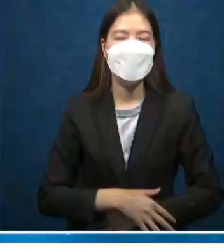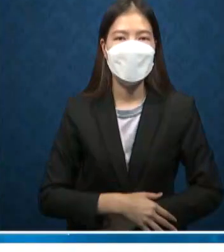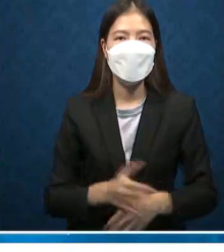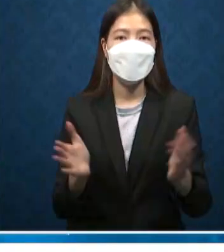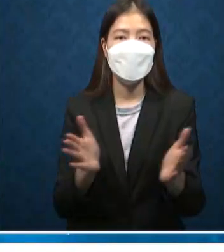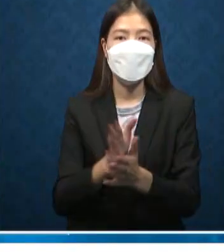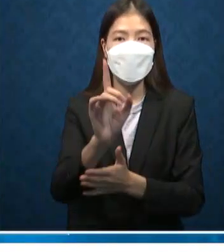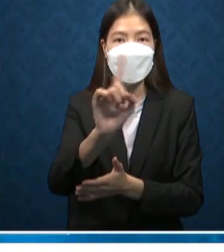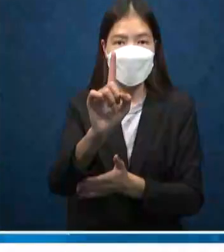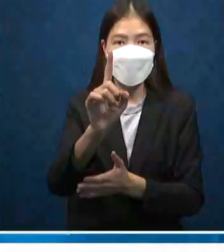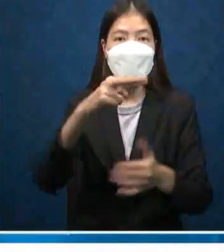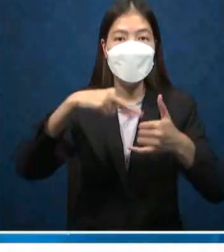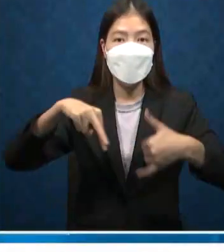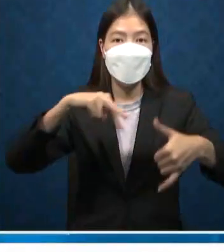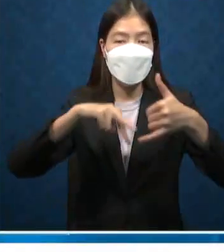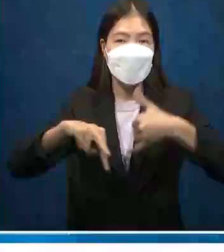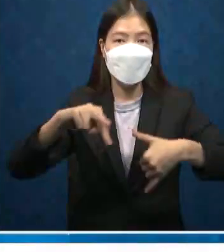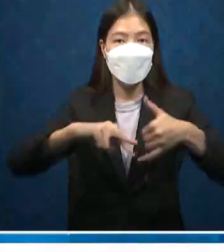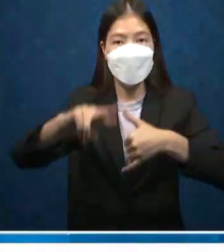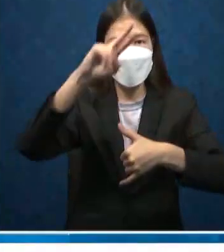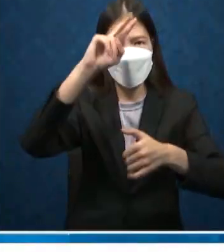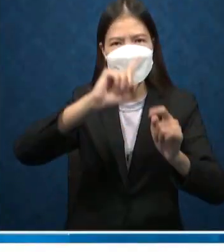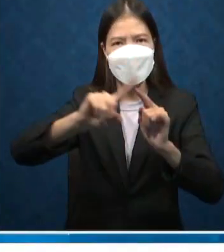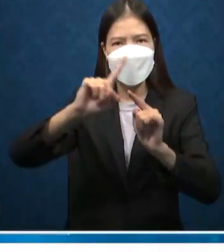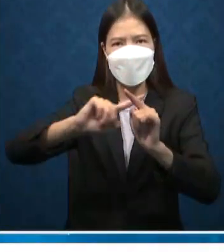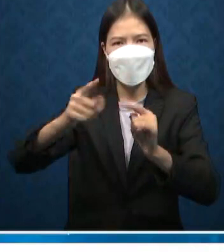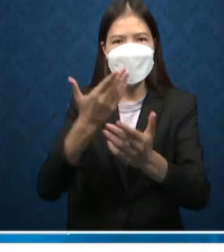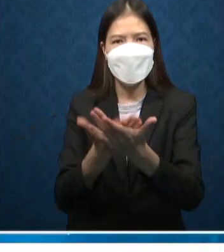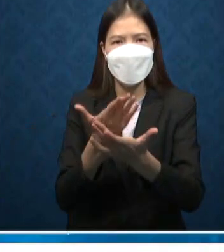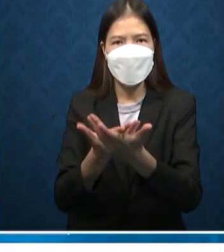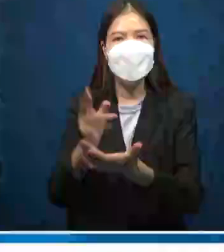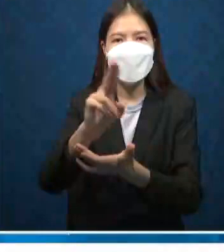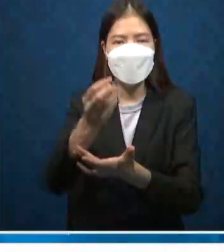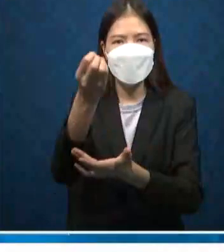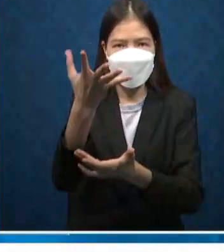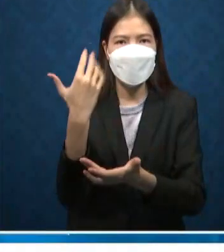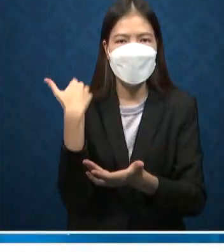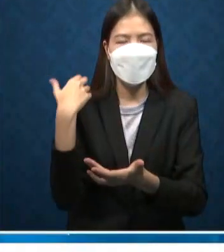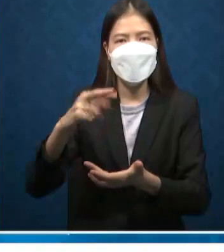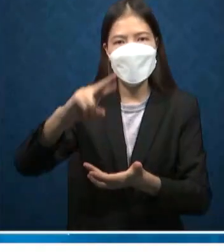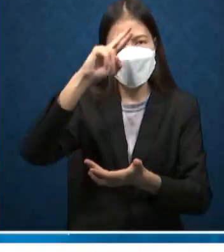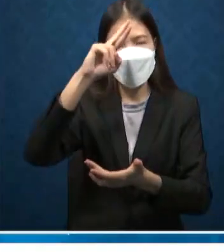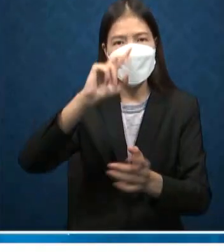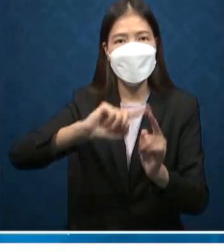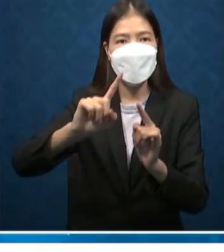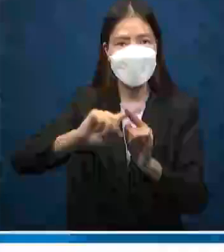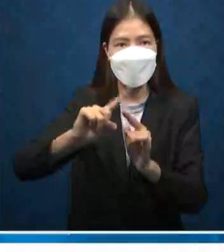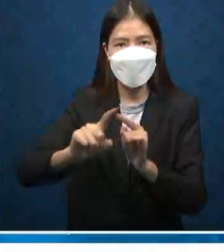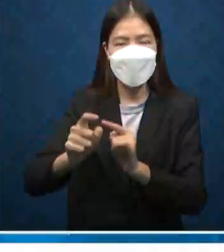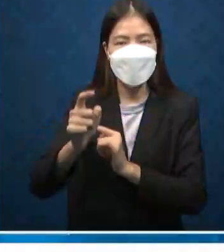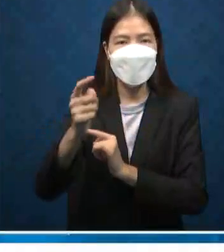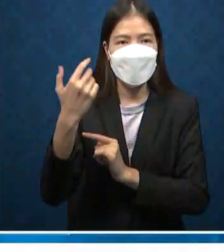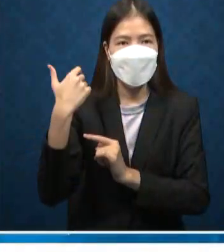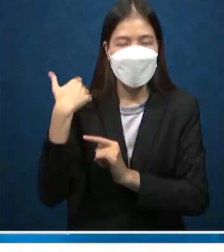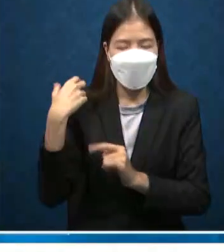ทั้งการรักษาโรคที่มีค่าใช้จ่ายที่เพิ่มสูงขึ้นโดยเฉพาะโรคที่มีค่าใช้จ่ายในการ